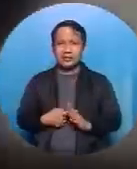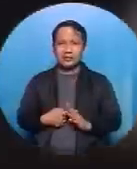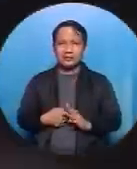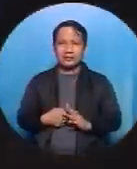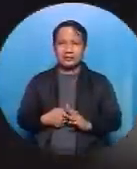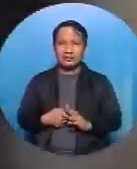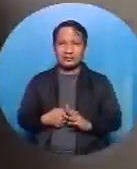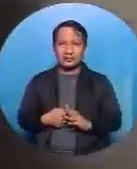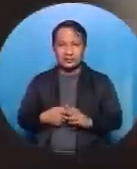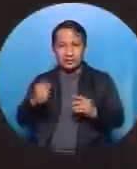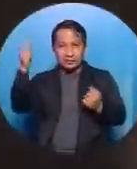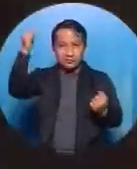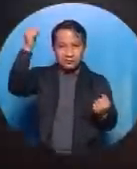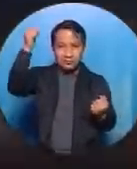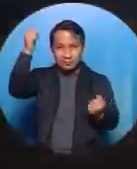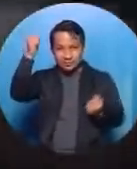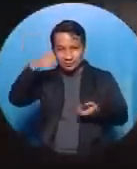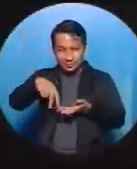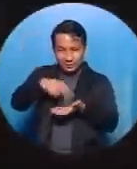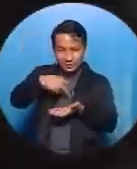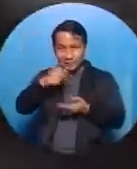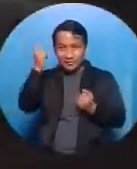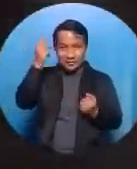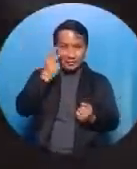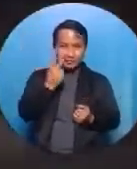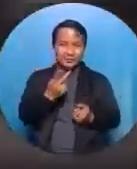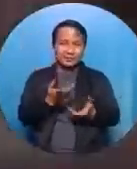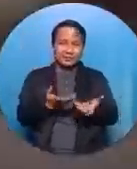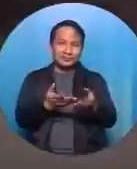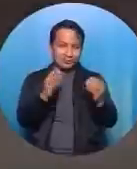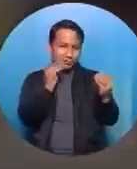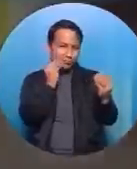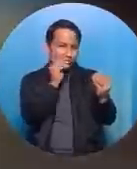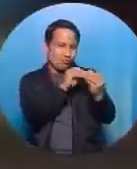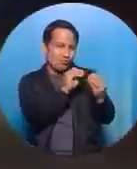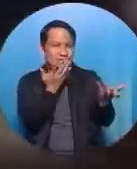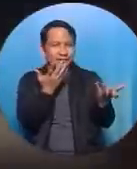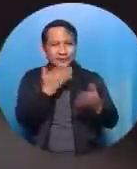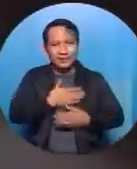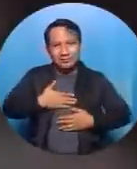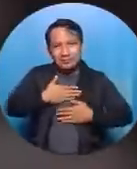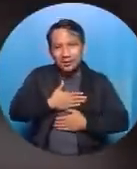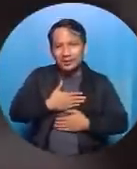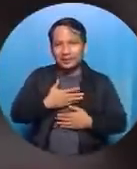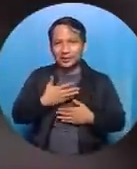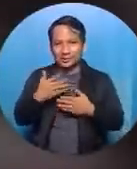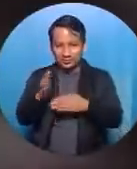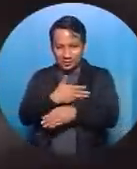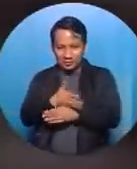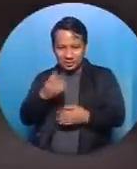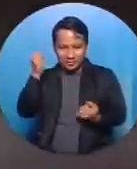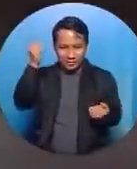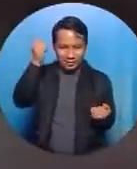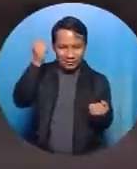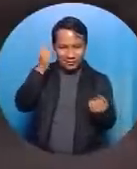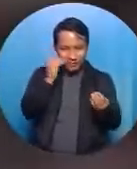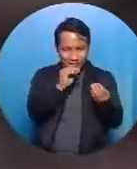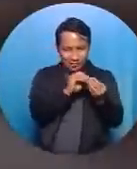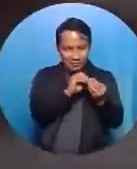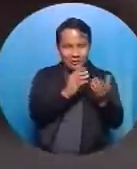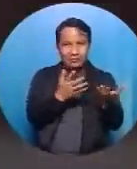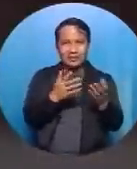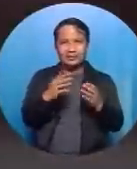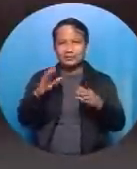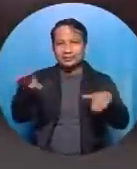lamang, nagbubudot-budot. Ayan, oh. Okay. Nako, nag-kiss pa, tuwan-tuwa siya habang sumasayaw dyan at hinahalikan pa niya yung